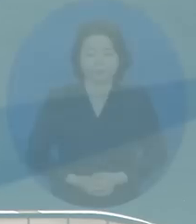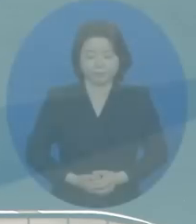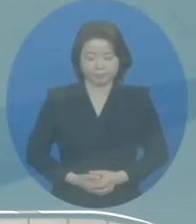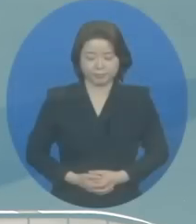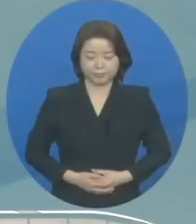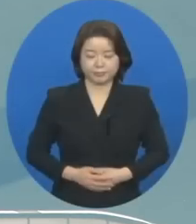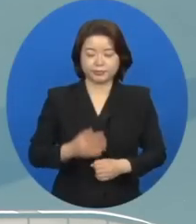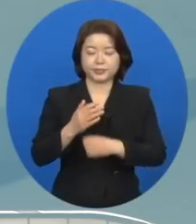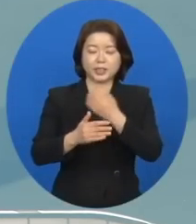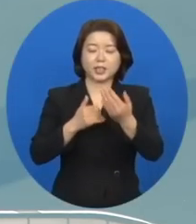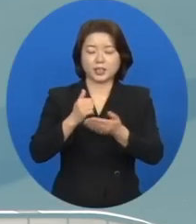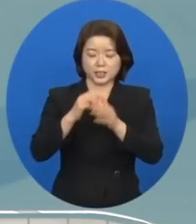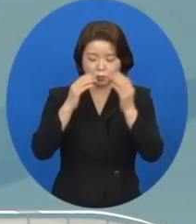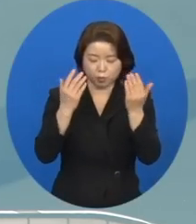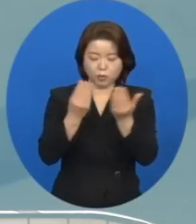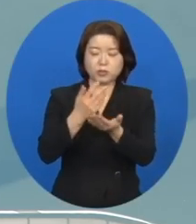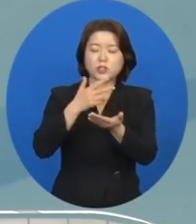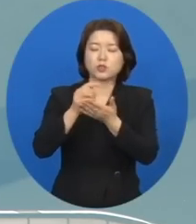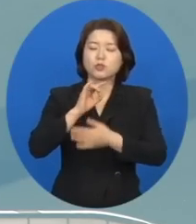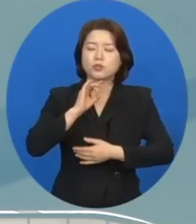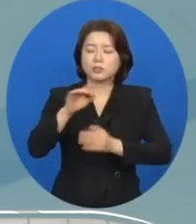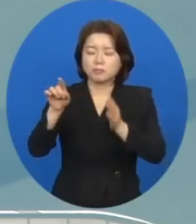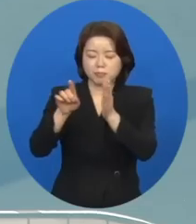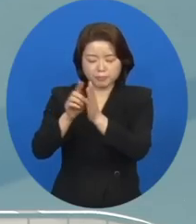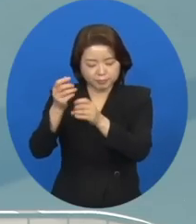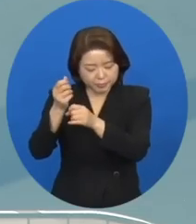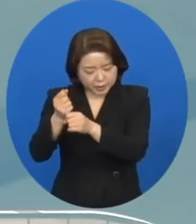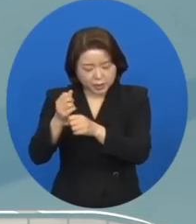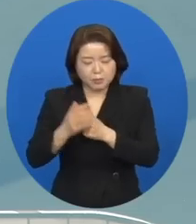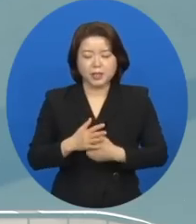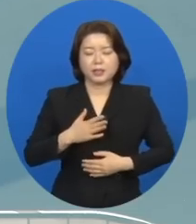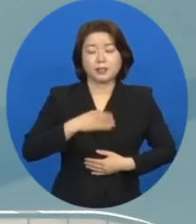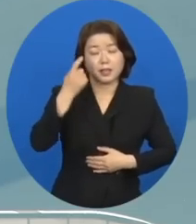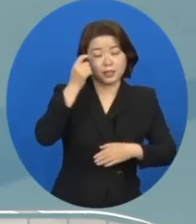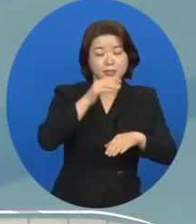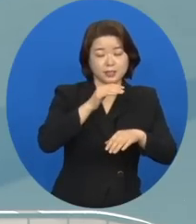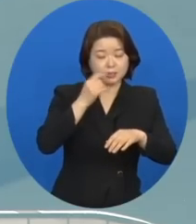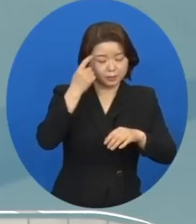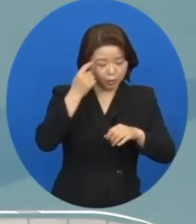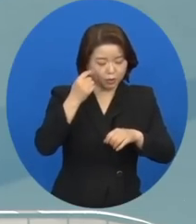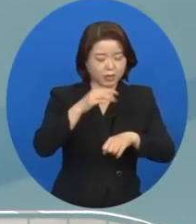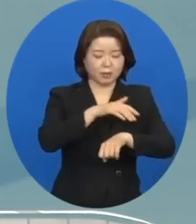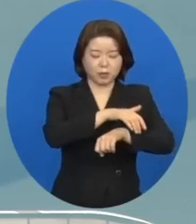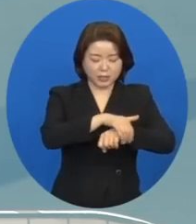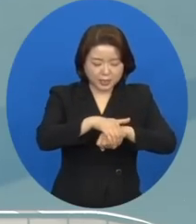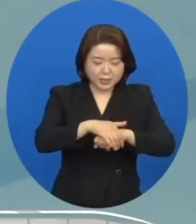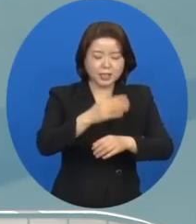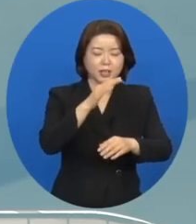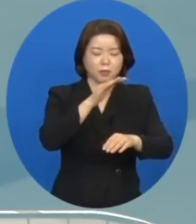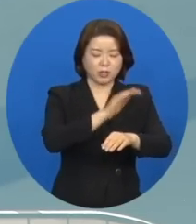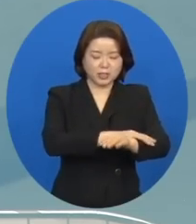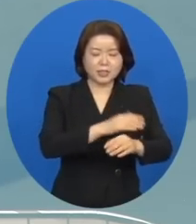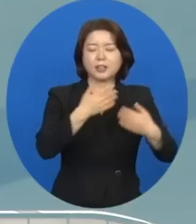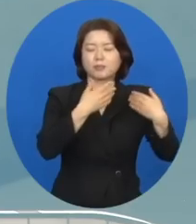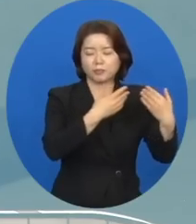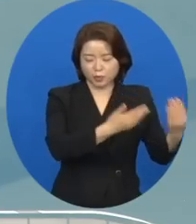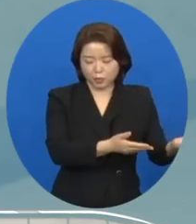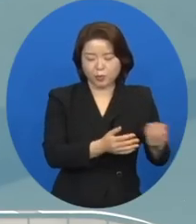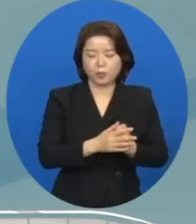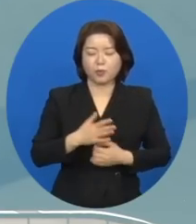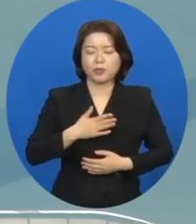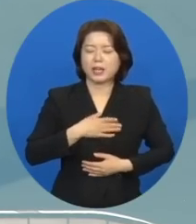하나님, 온전히 주님만을 신뢰합니다. 나의 생각과 지혜와 하는 계획을 내려놓고 무엇이 나의 유익이 될까가